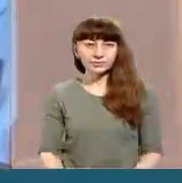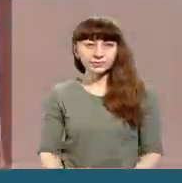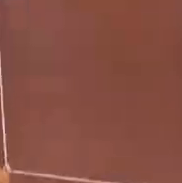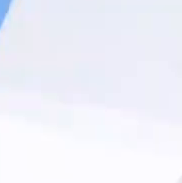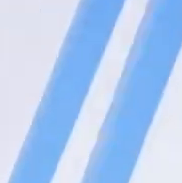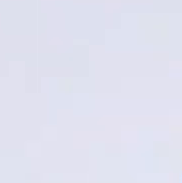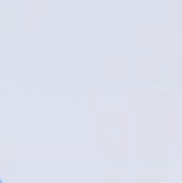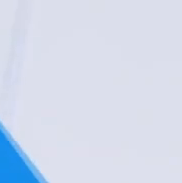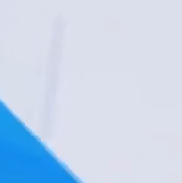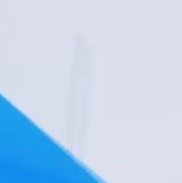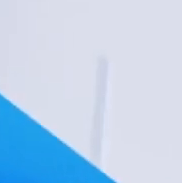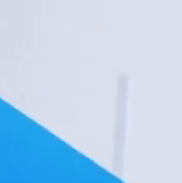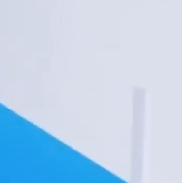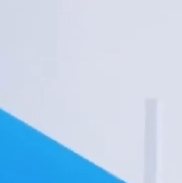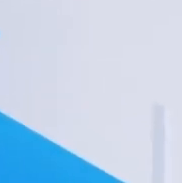телеарнасы.